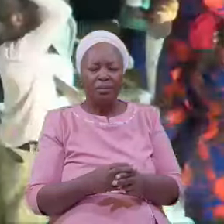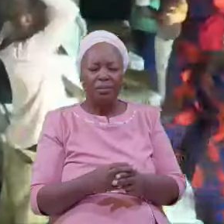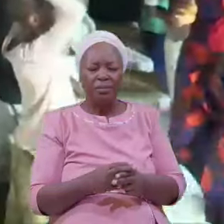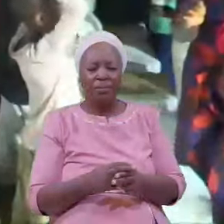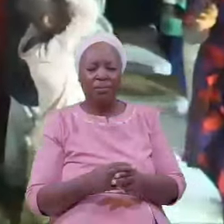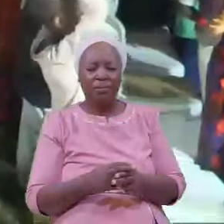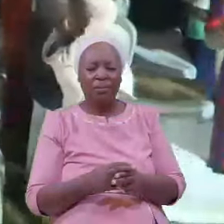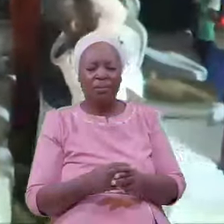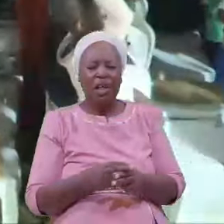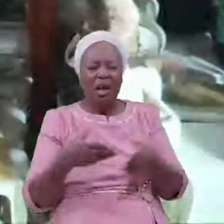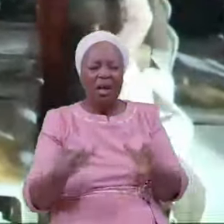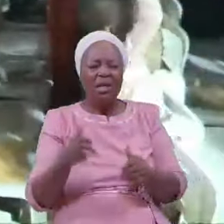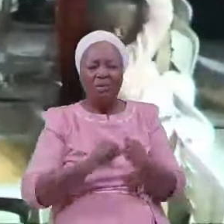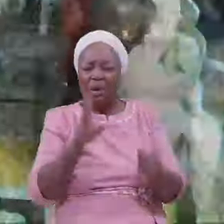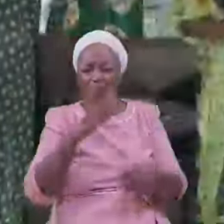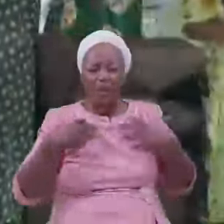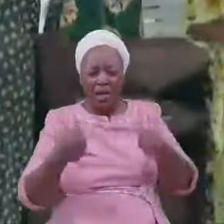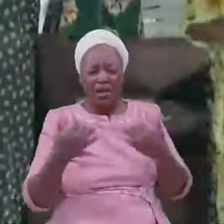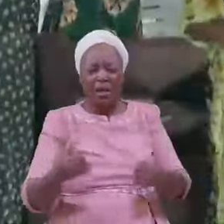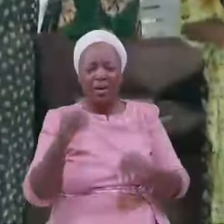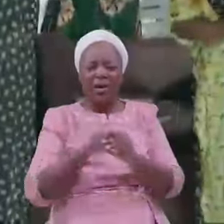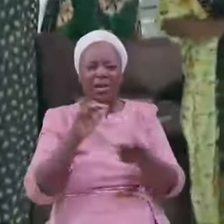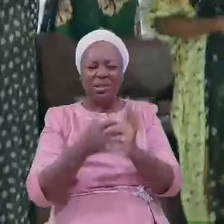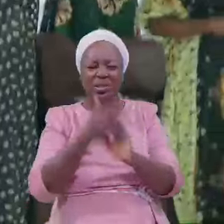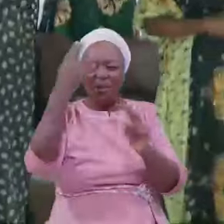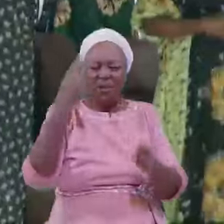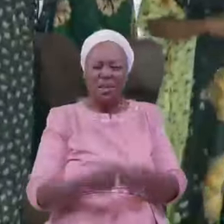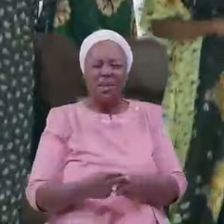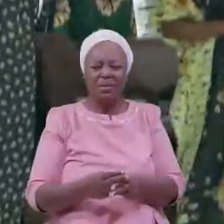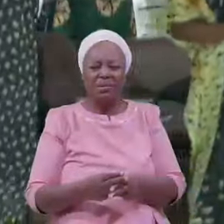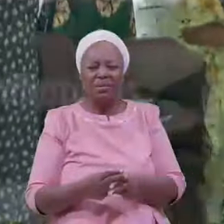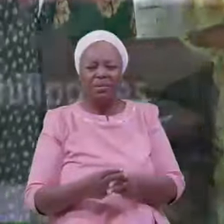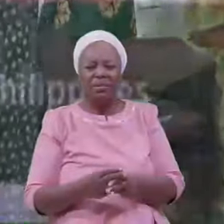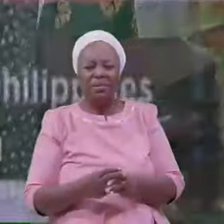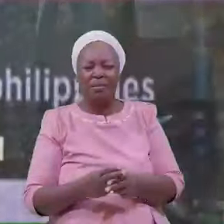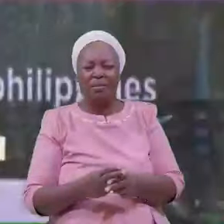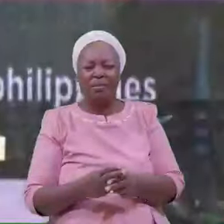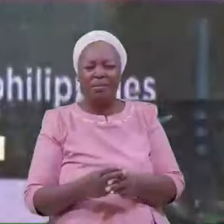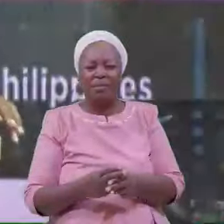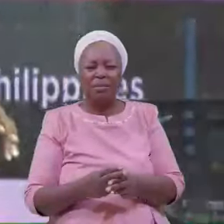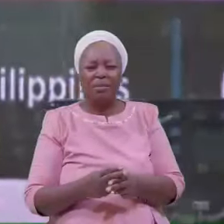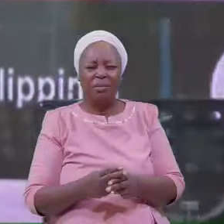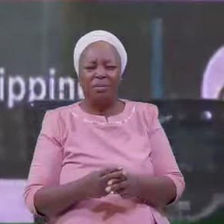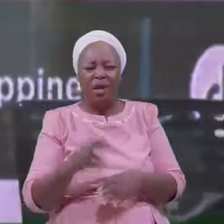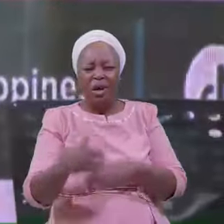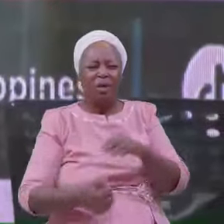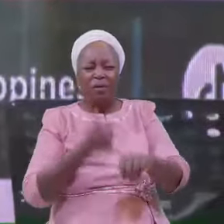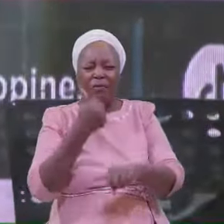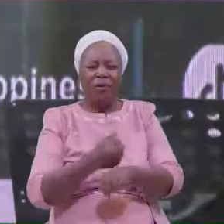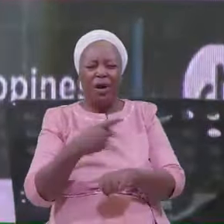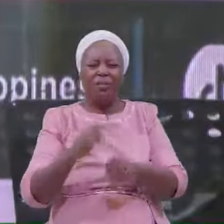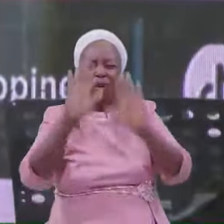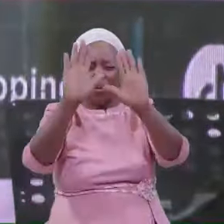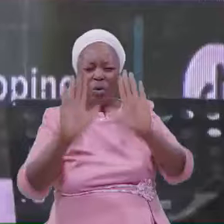Jesus' name, kagalingan sa pangalan ni Hesukristo. confirm the signs and the